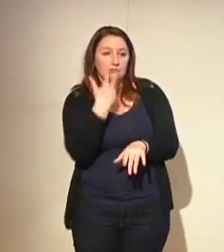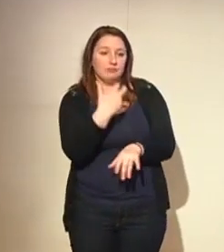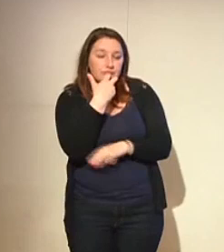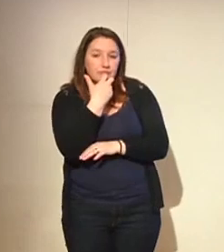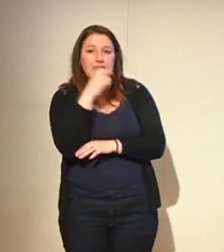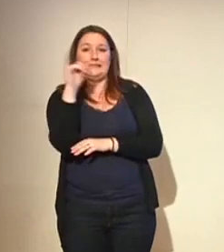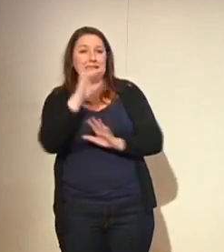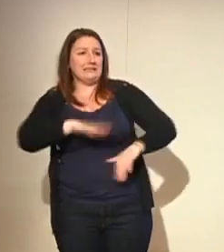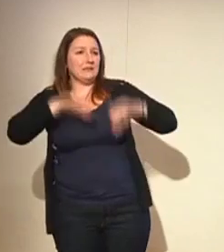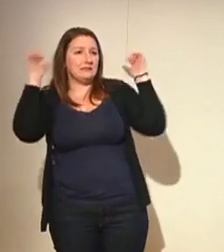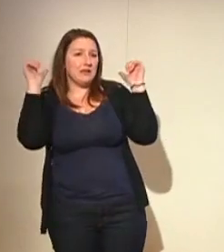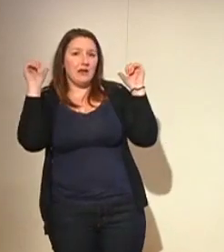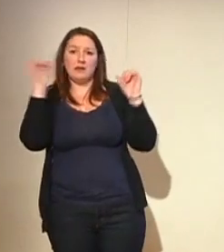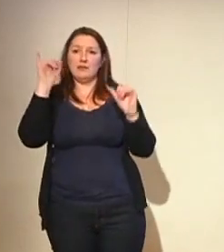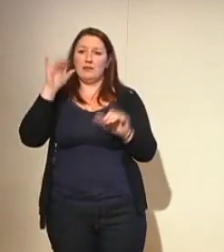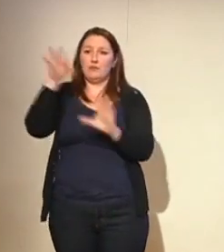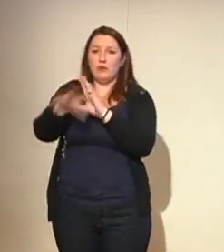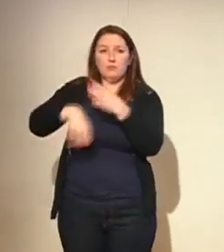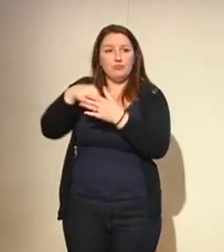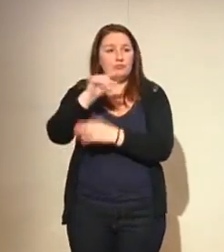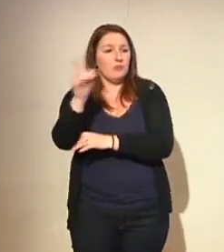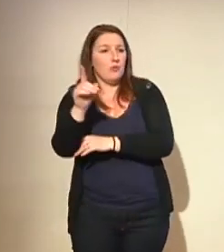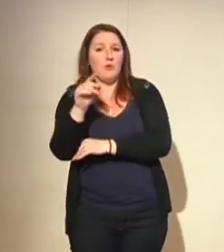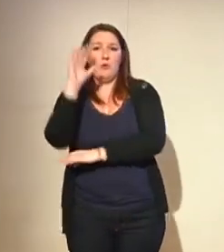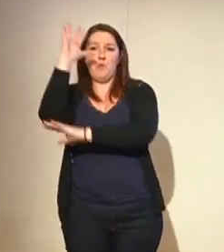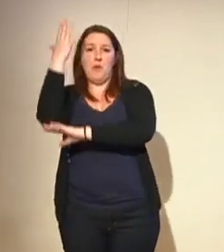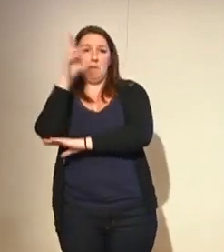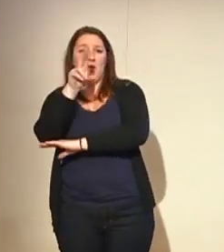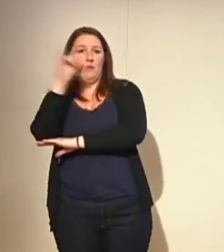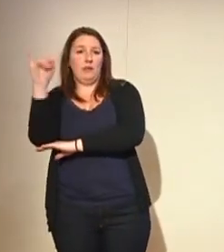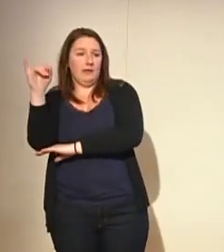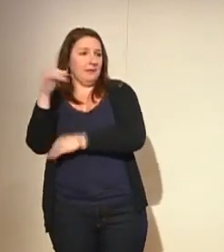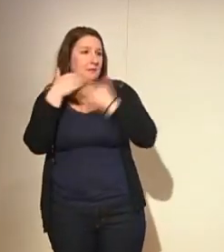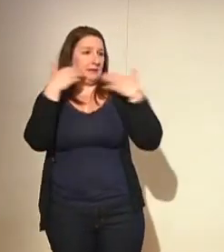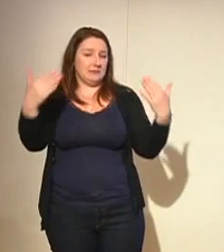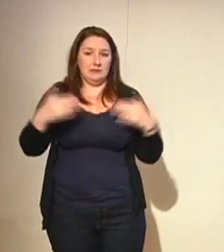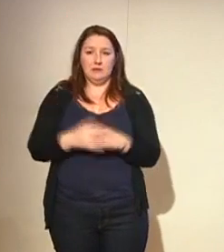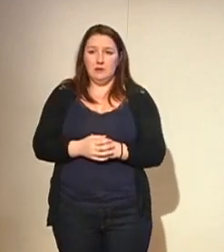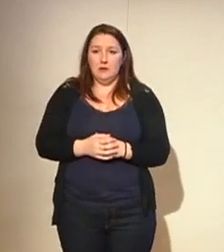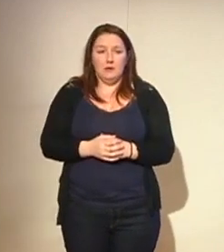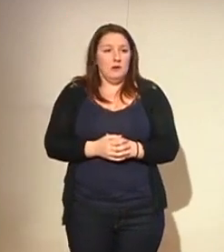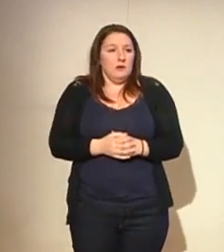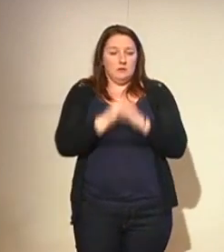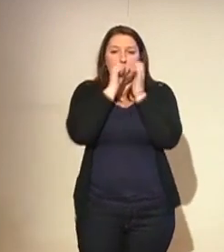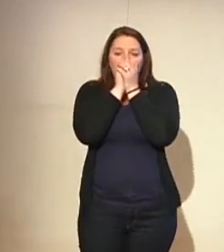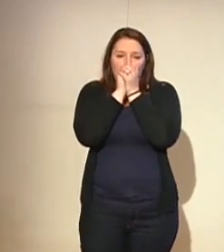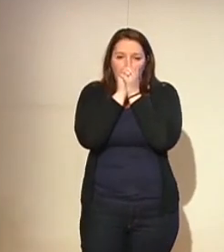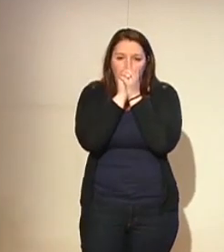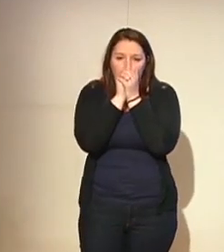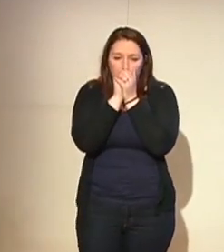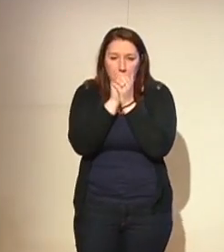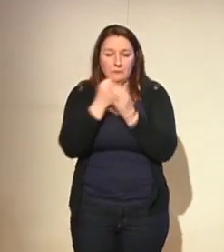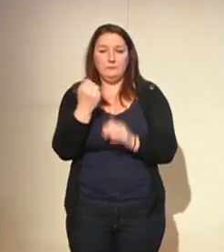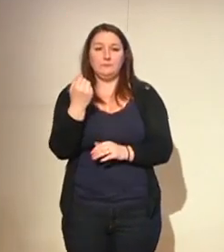s'abstient qui ne prend pas part au vote um pudi merci je soumets donc cette